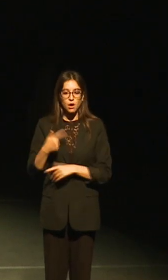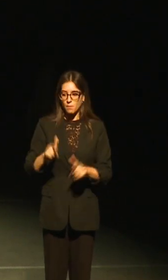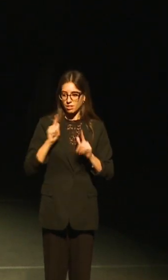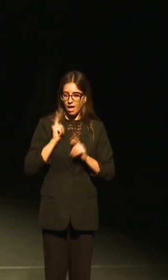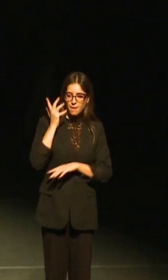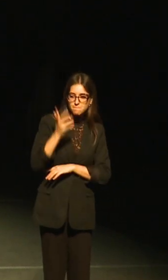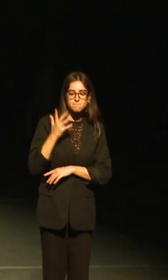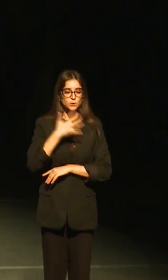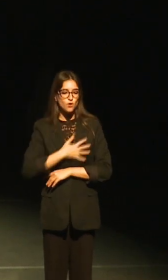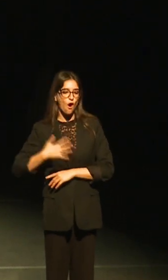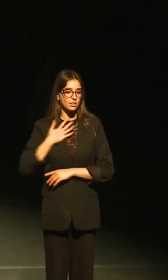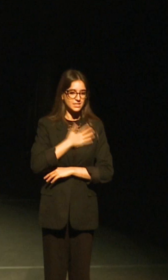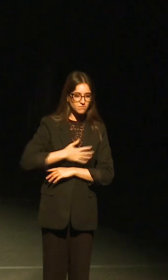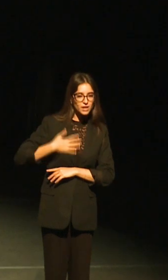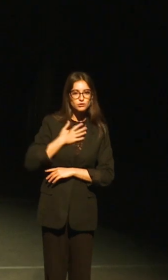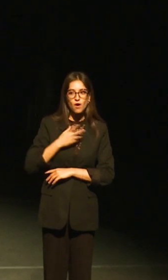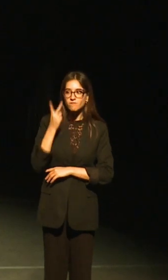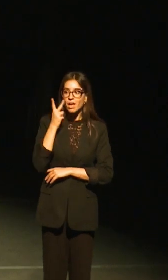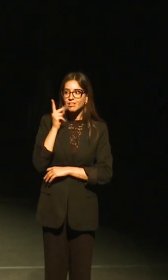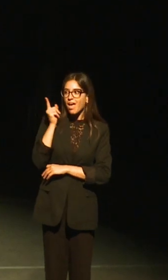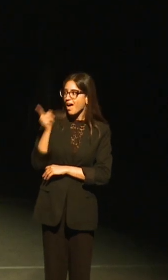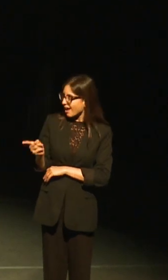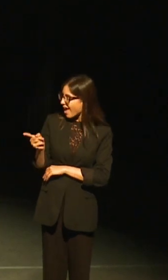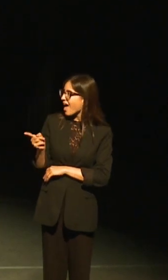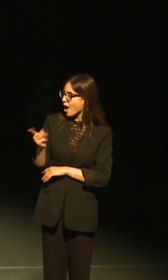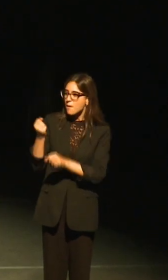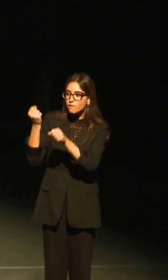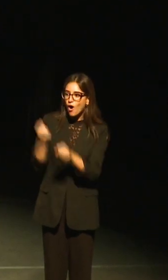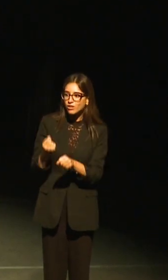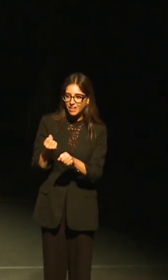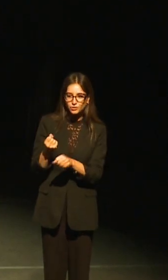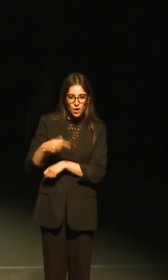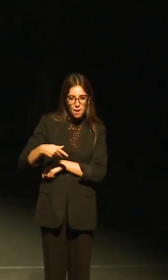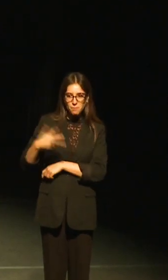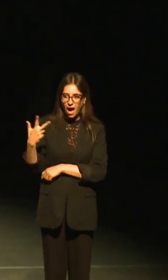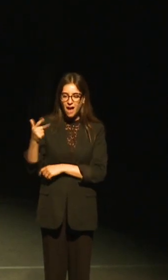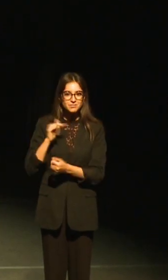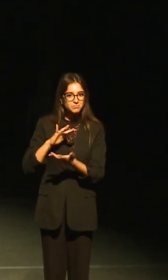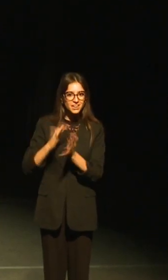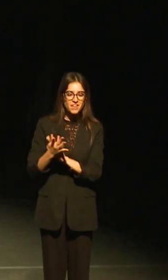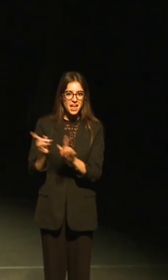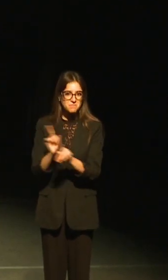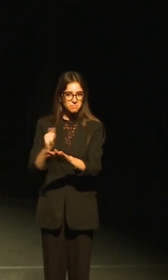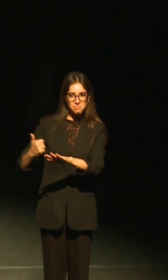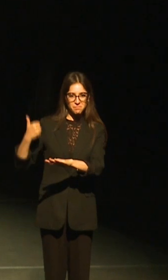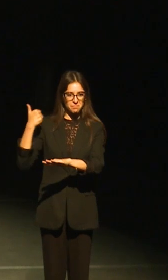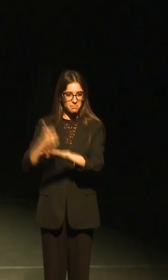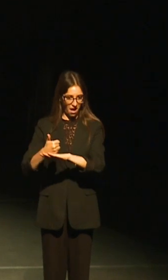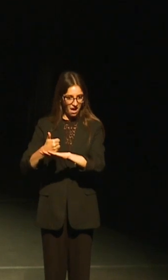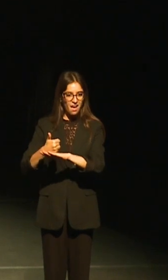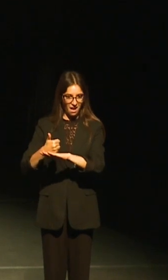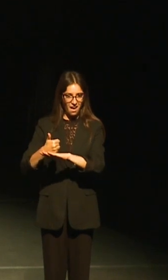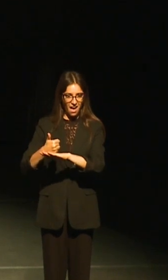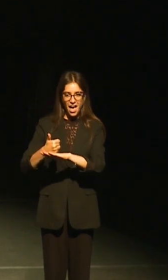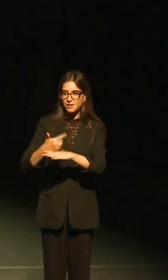noi vedere te quindi una il fondatore di barks diventare uno dei protagonisti di quella